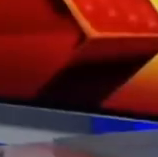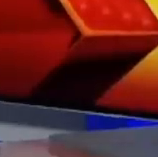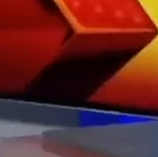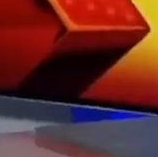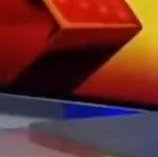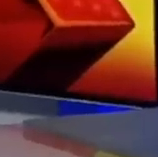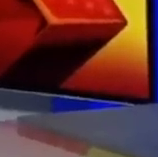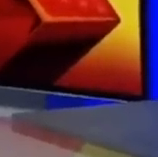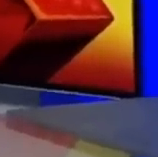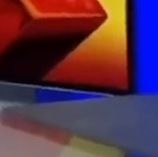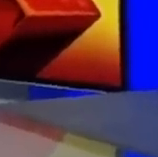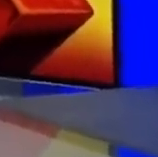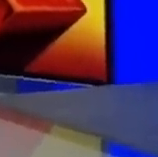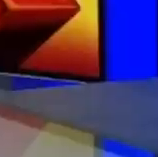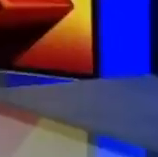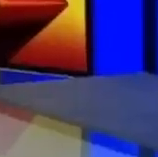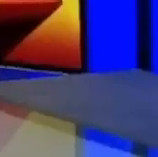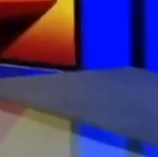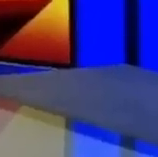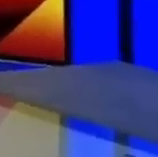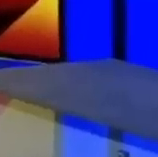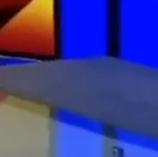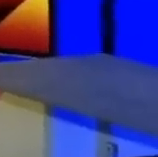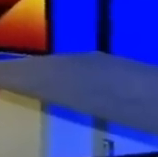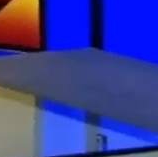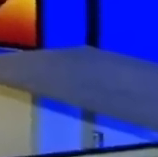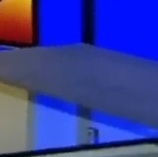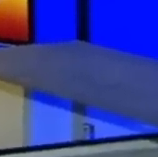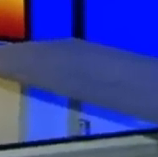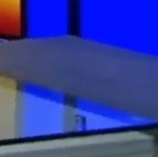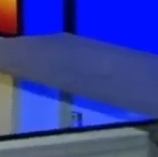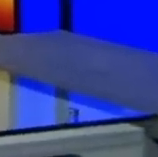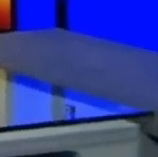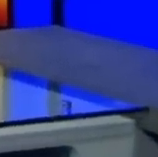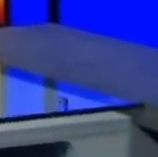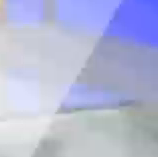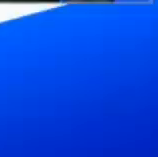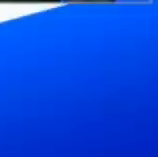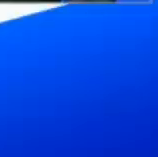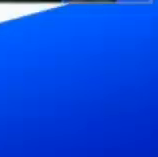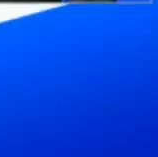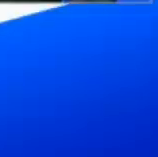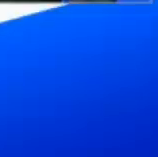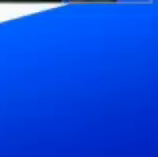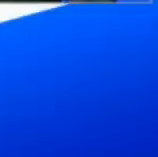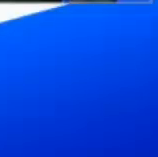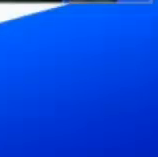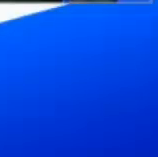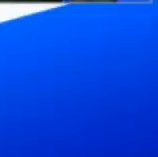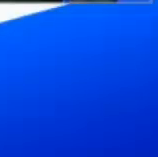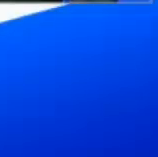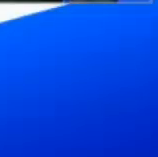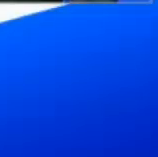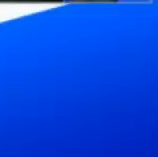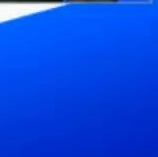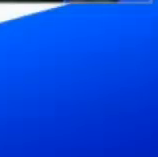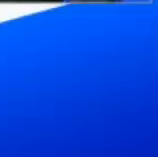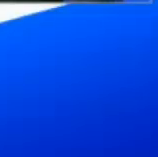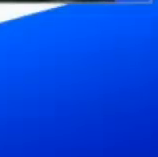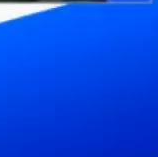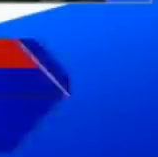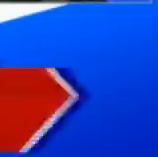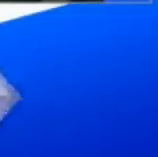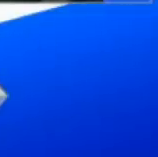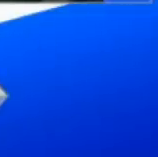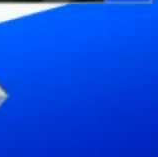chika ko this Wednesday night. Ako po si Iya Adeliano. Miss Mel, Miss Vicky, Emil. Salamat sa iyo, Iya. At yan